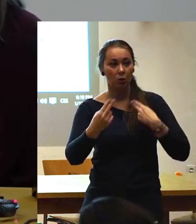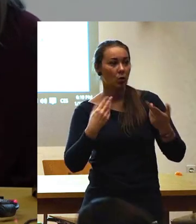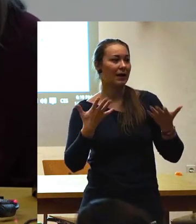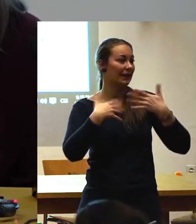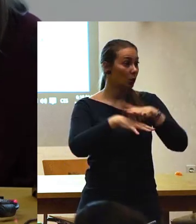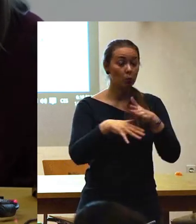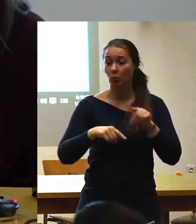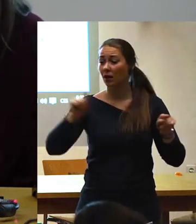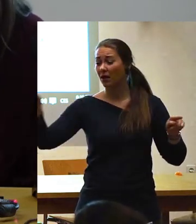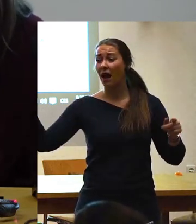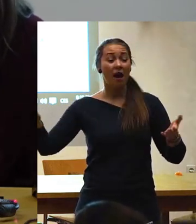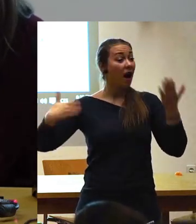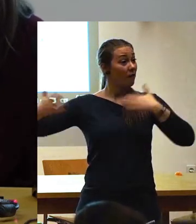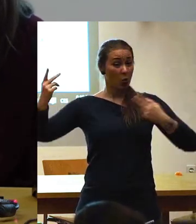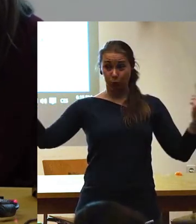dost podobně.